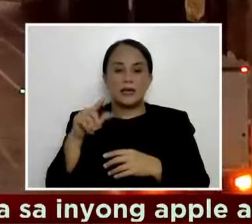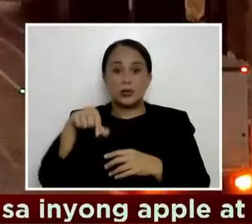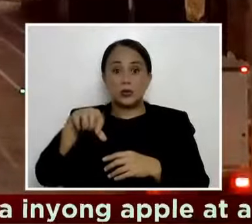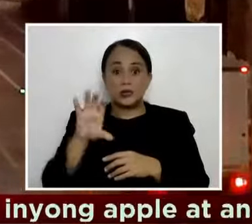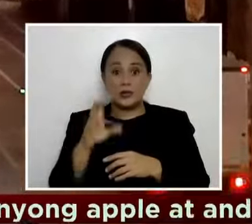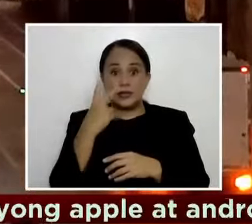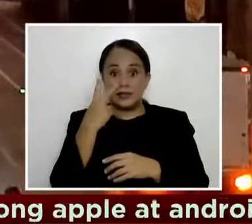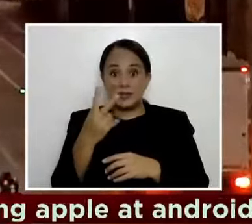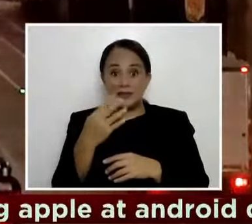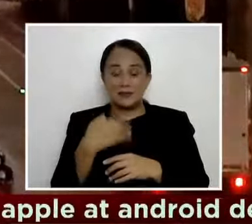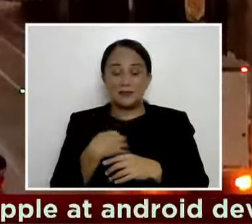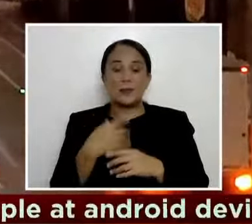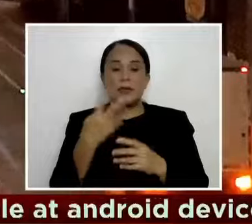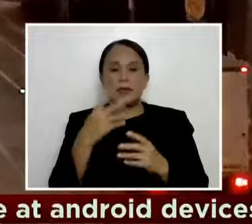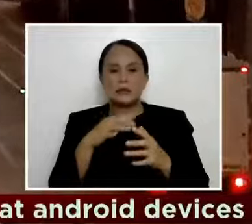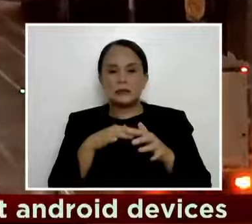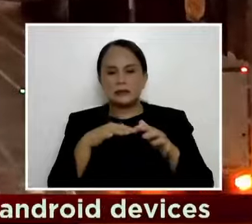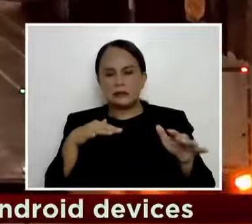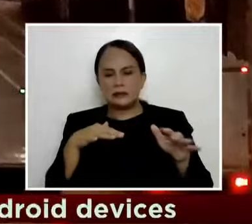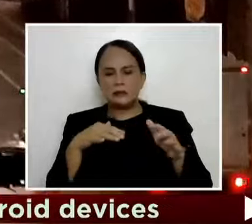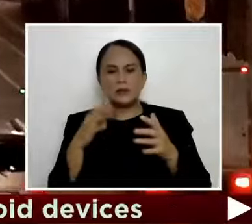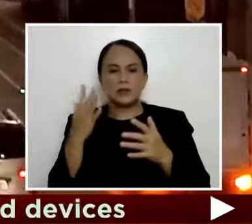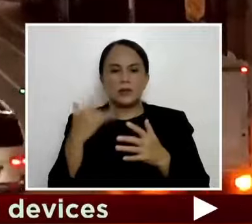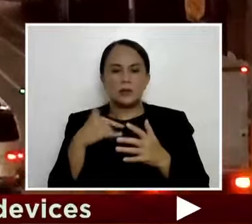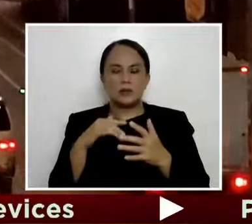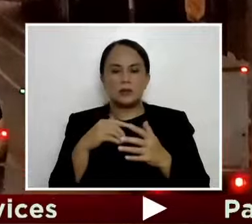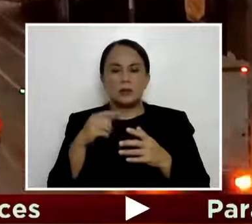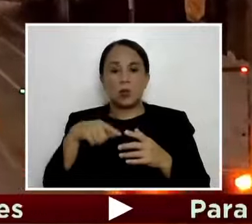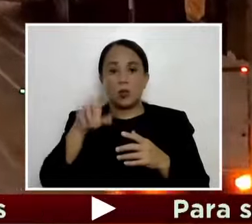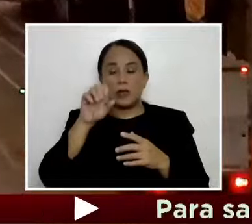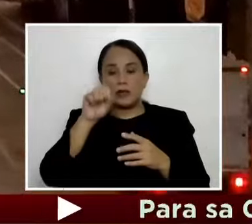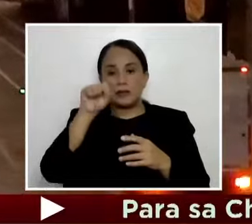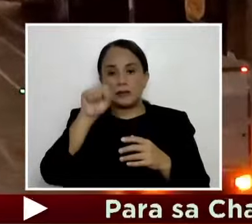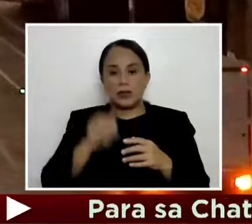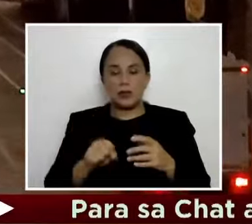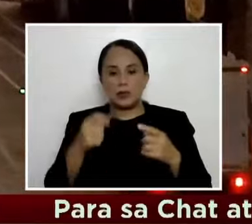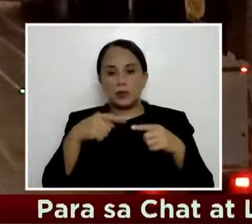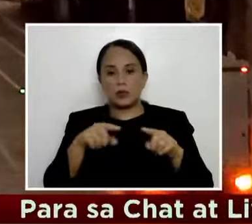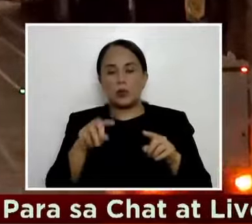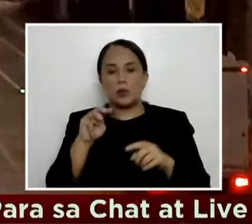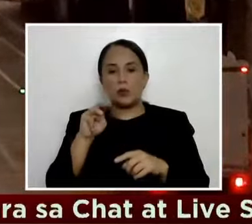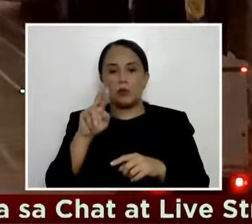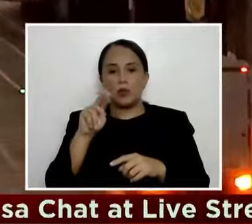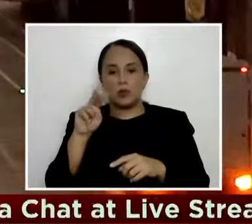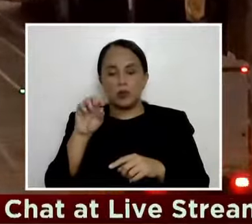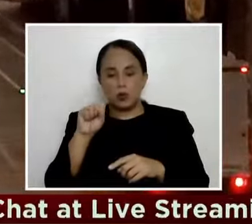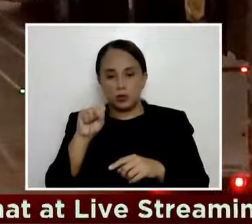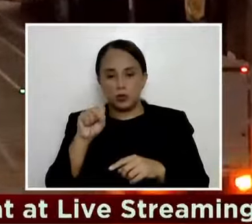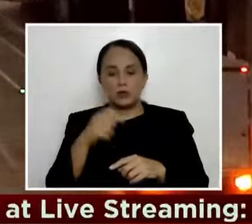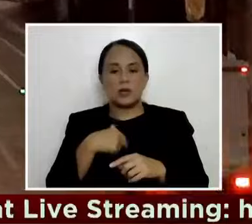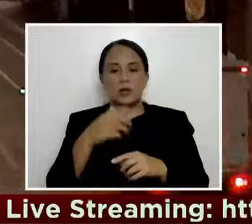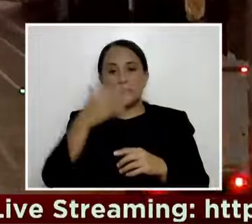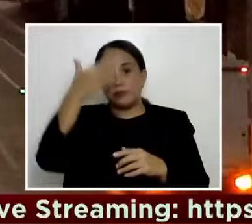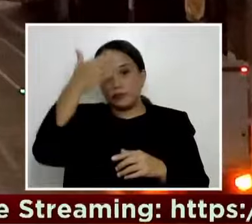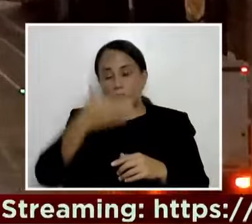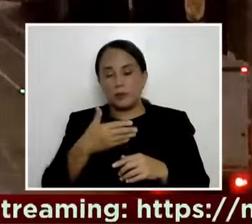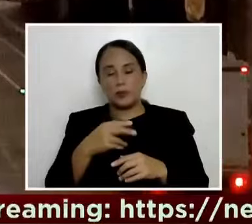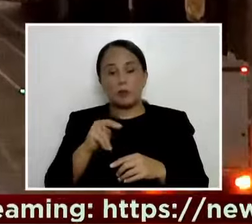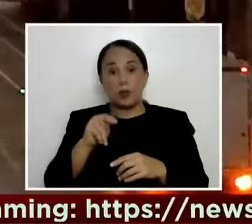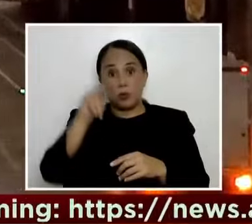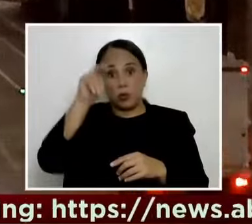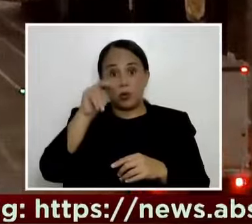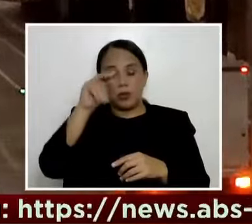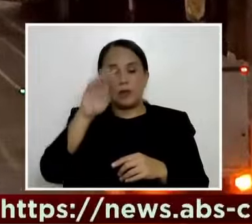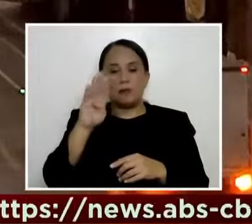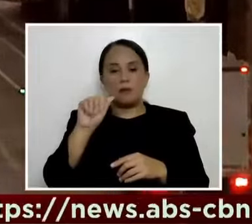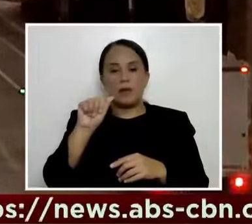ay nagiging traffic na rin itong pa-southbound lane papuntang Muñoz. At doon naman sa harapan, sa pa-northbound sa Balintawak